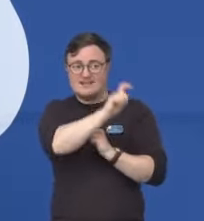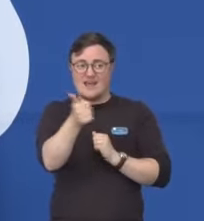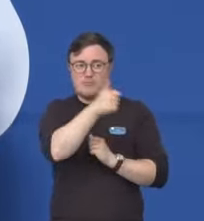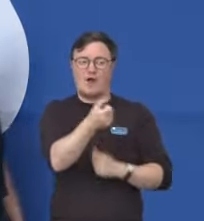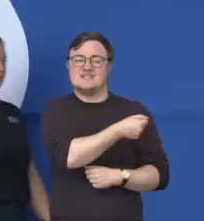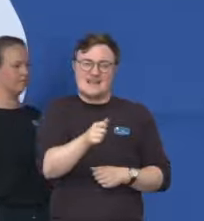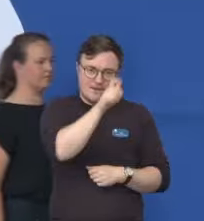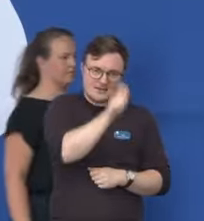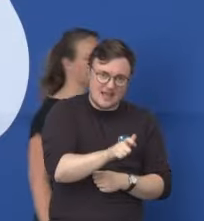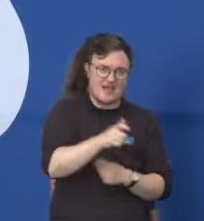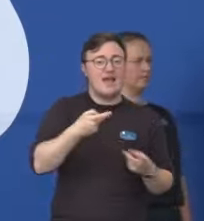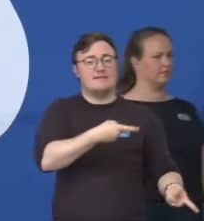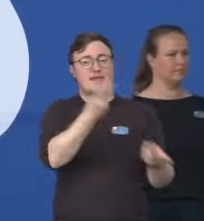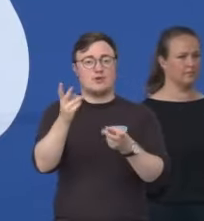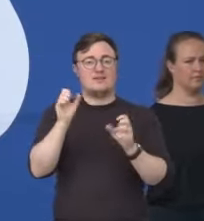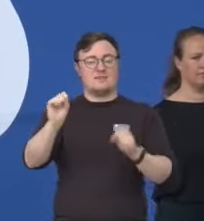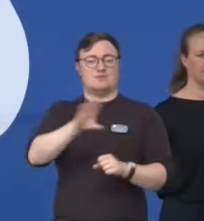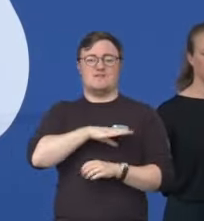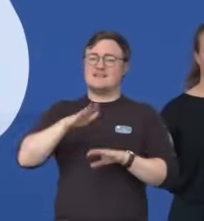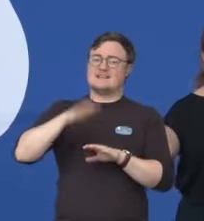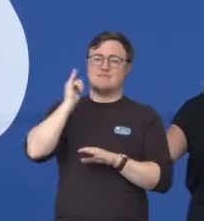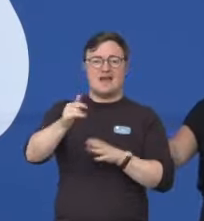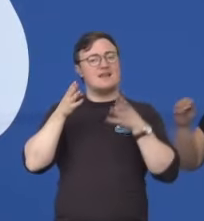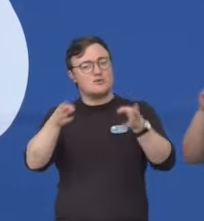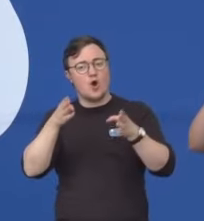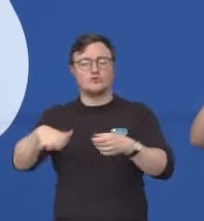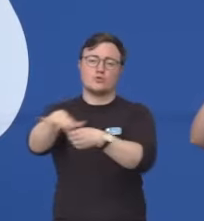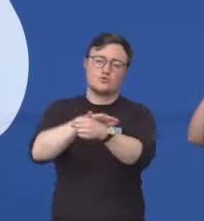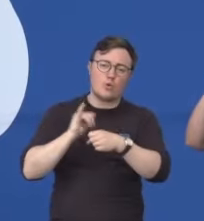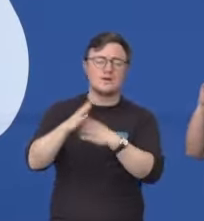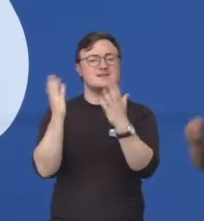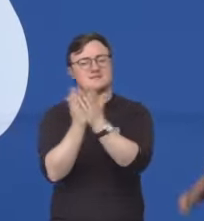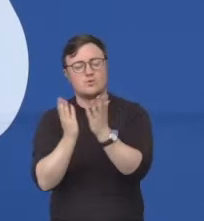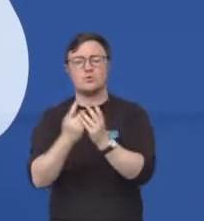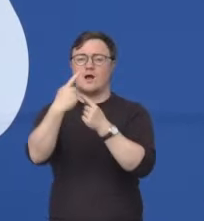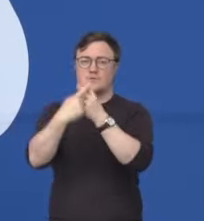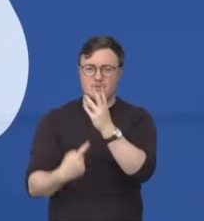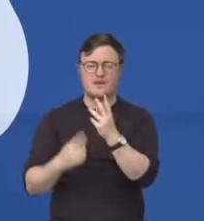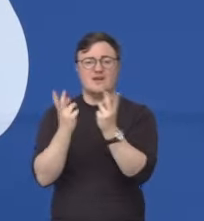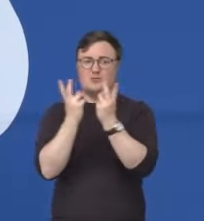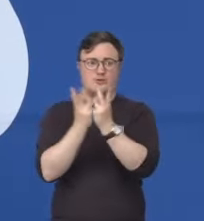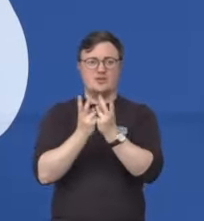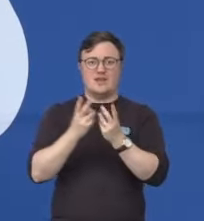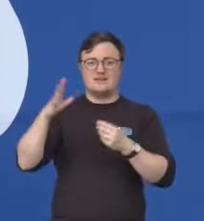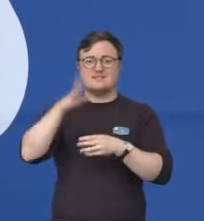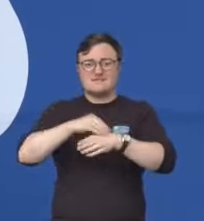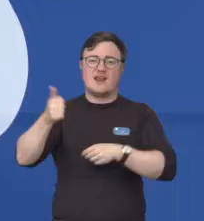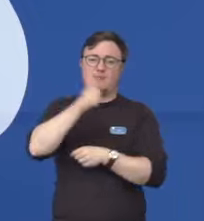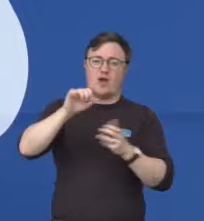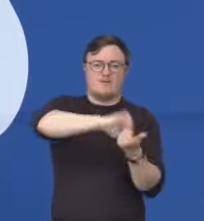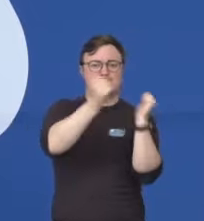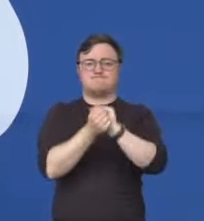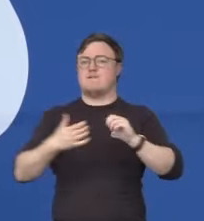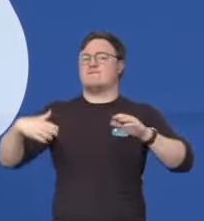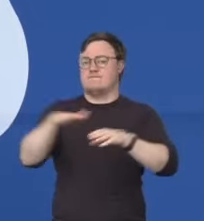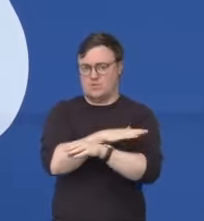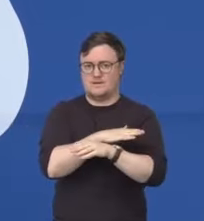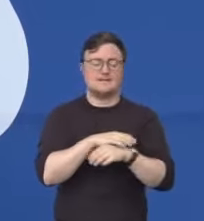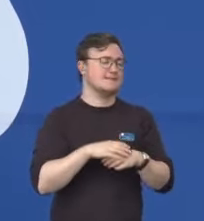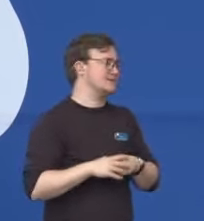behöver göras mer närvarande på gator och torg, i skola. Så att det är ett helhetsgrepp som Sverige behöver ta. Så det ska alltså handla om